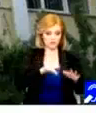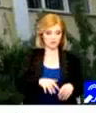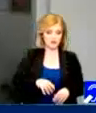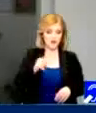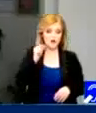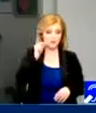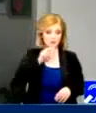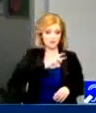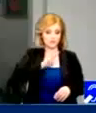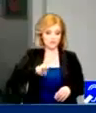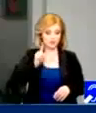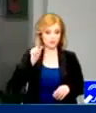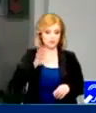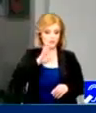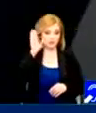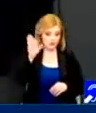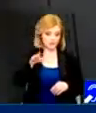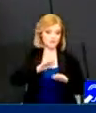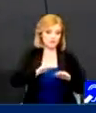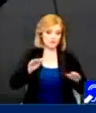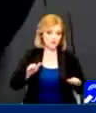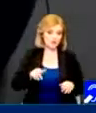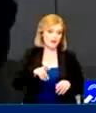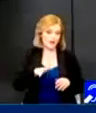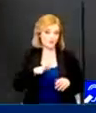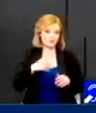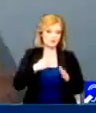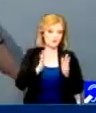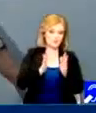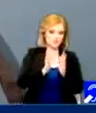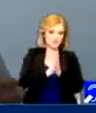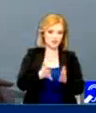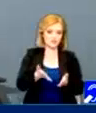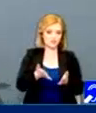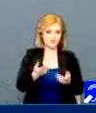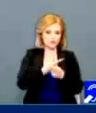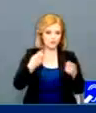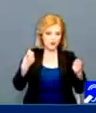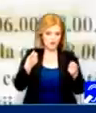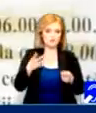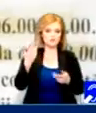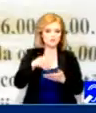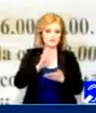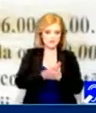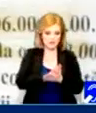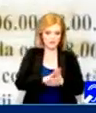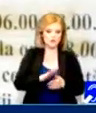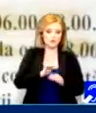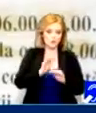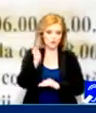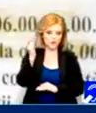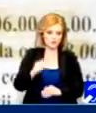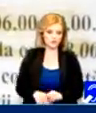Bărbatul a venit luni dimineață la Creșa numărul 10 din Iași sub pretextul că vrea să ceară informații despre perioada de înscriere a copiilor. A intrat în biroul coordonatoarei ca să poarte